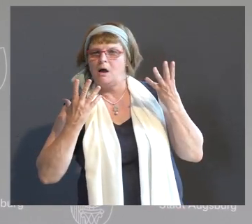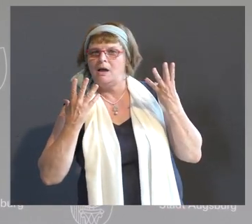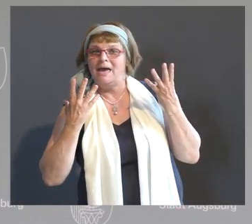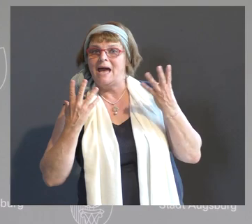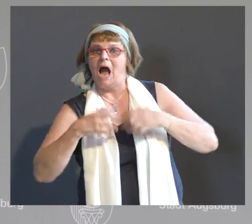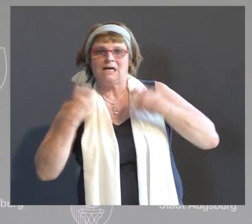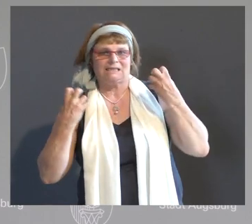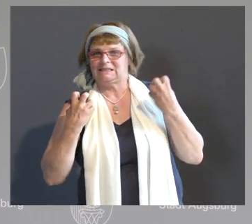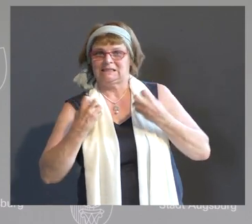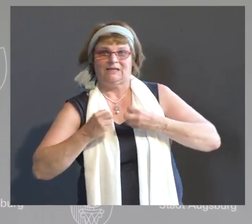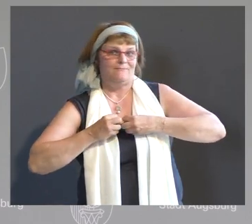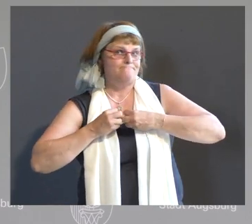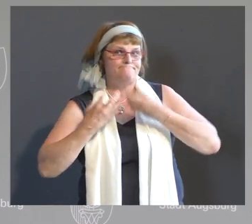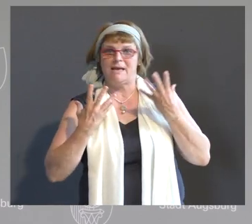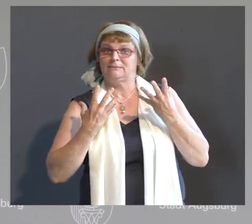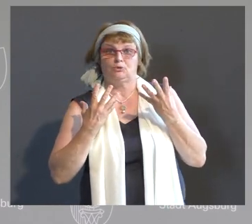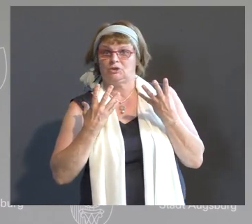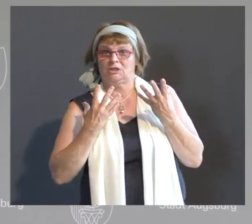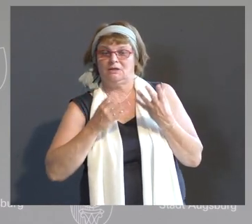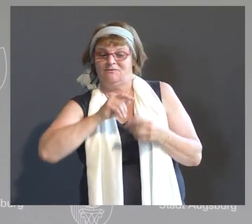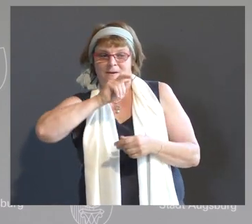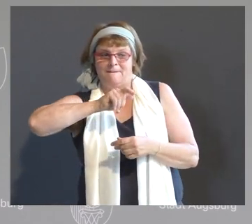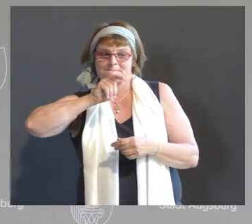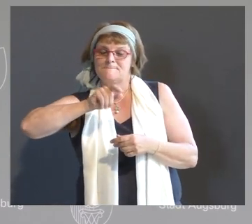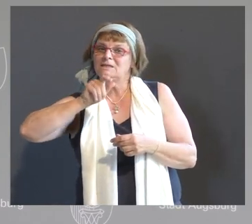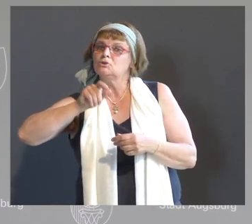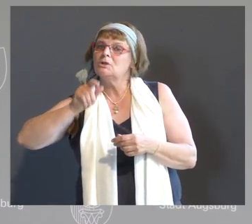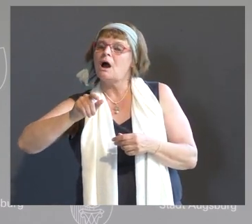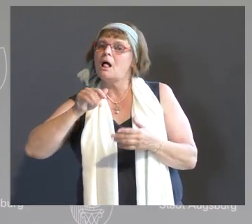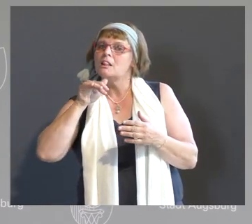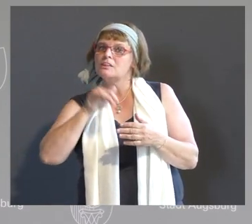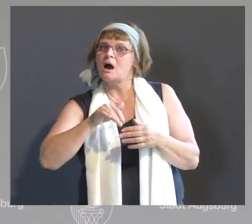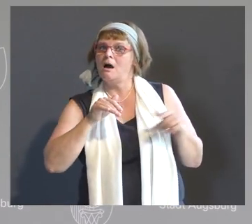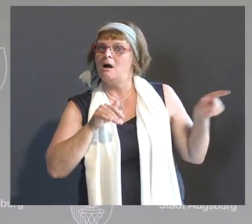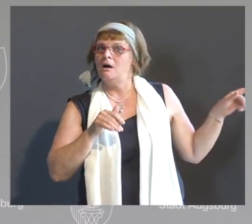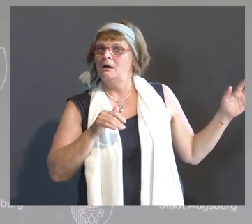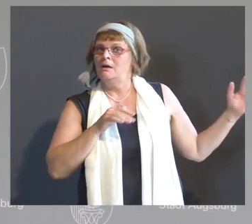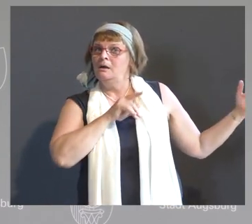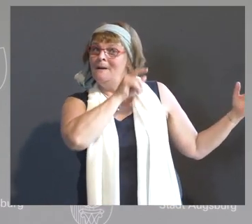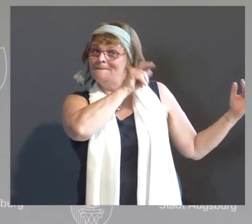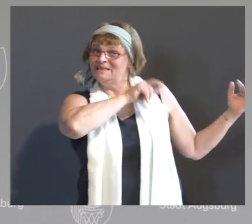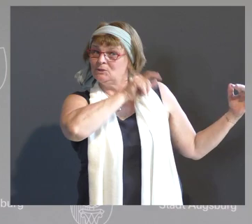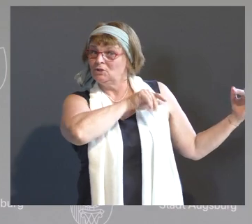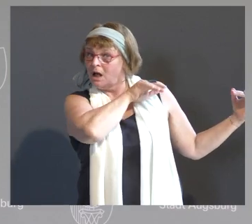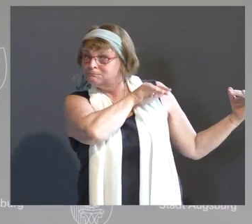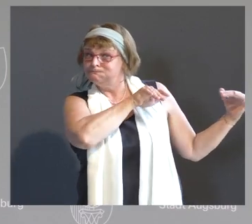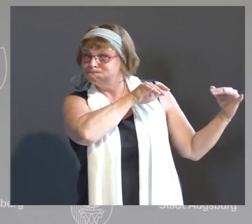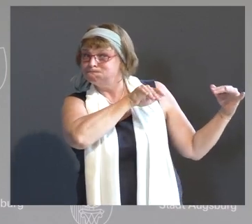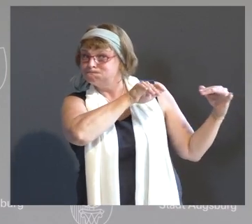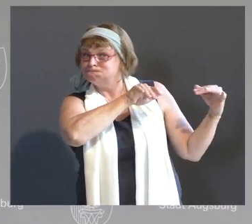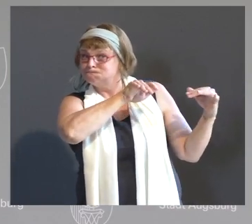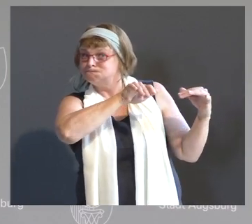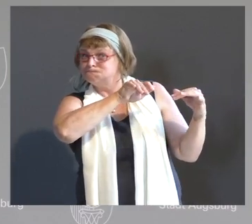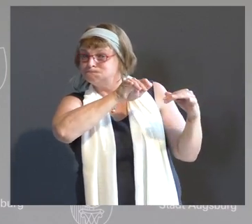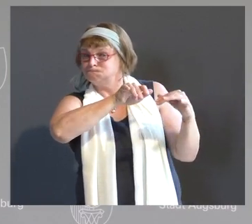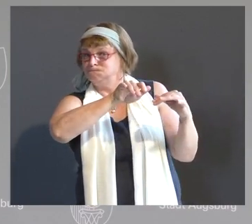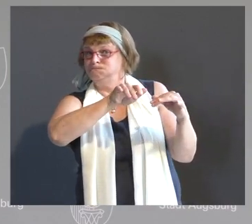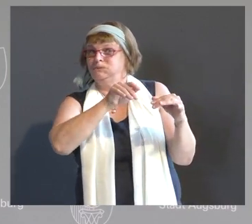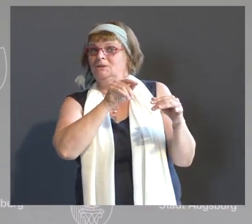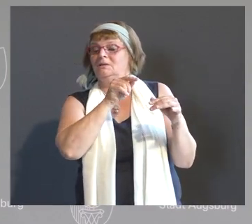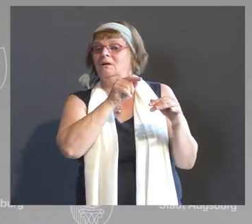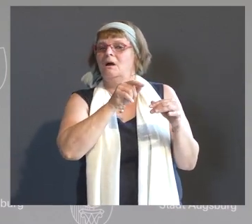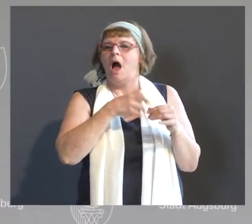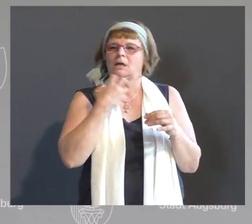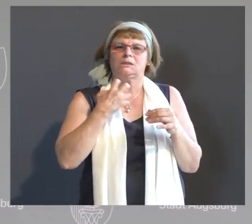Es war so richtig Aufschrei aus diesem Bereich Herkulesbrunnen und dann entsprechendes Skandieren, All Cops are Bastards